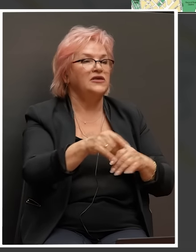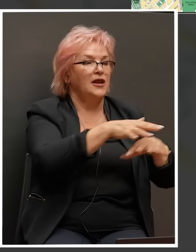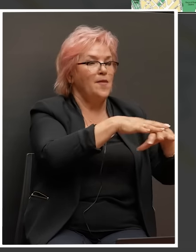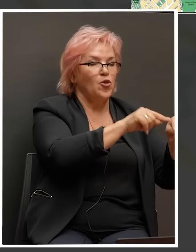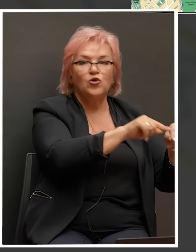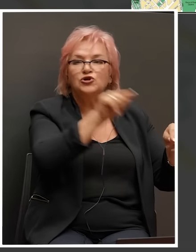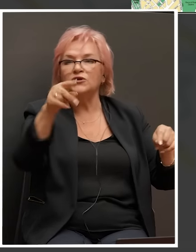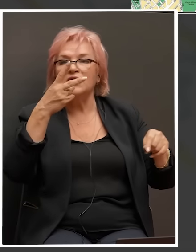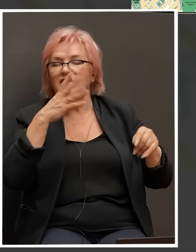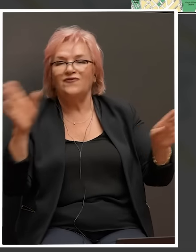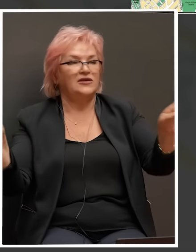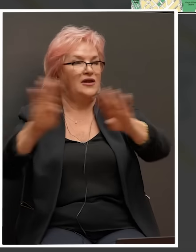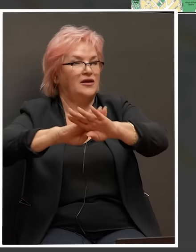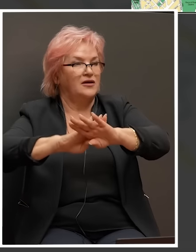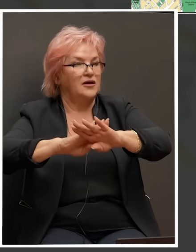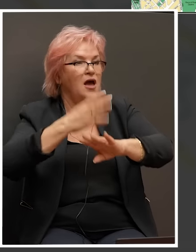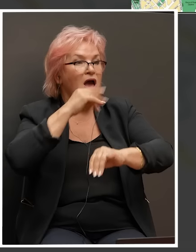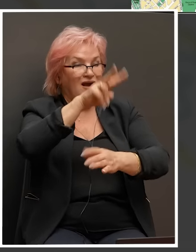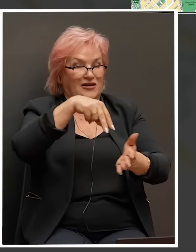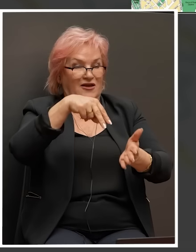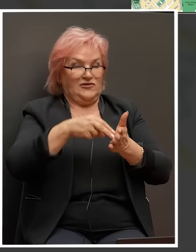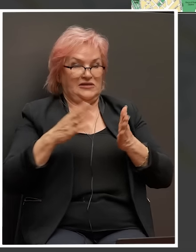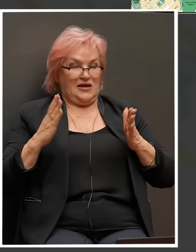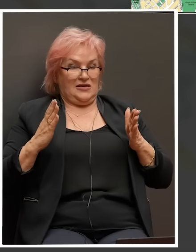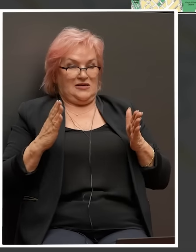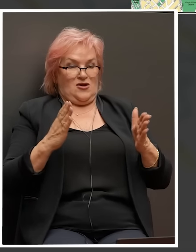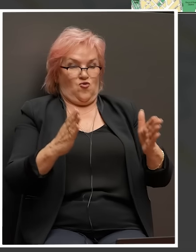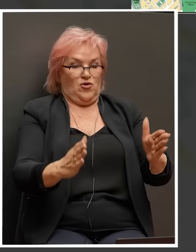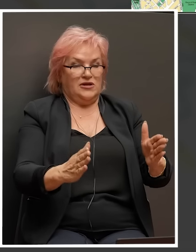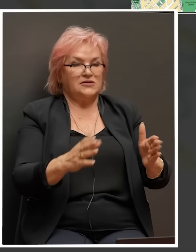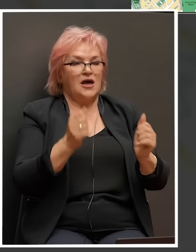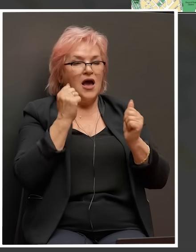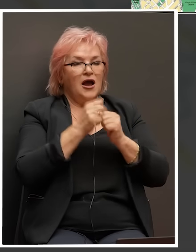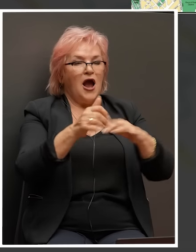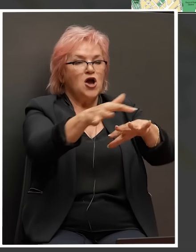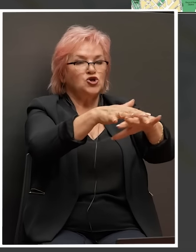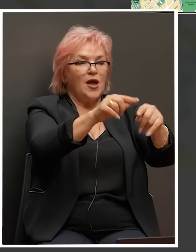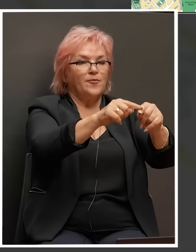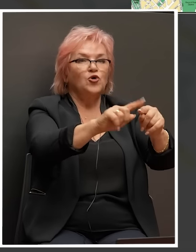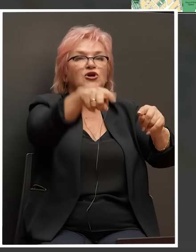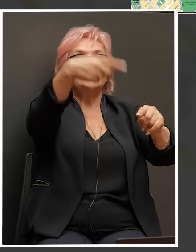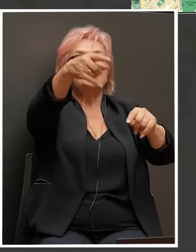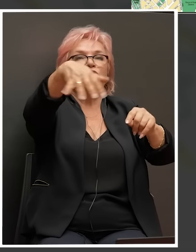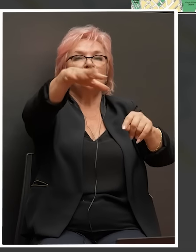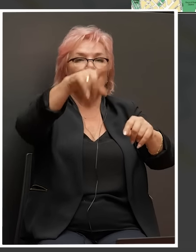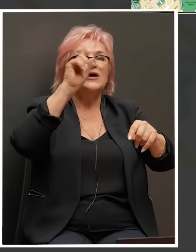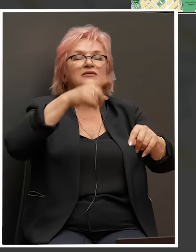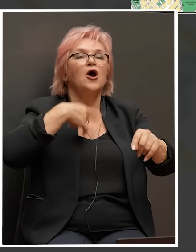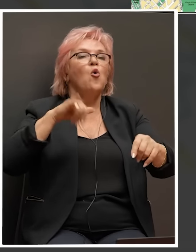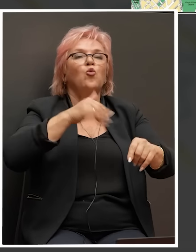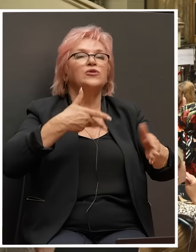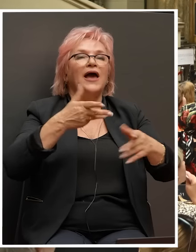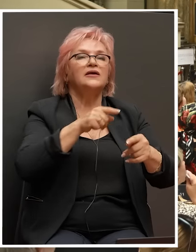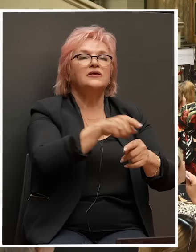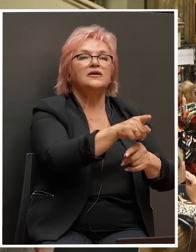другой площади. Потому что когда вы стоите на Страда Феличи, вы от каждой площади видите следующую. Вы знаете, куда вам